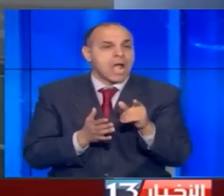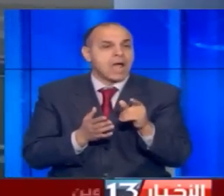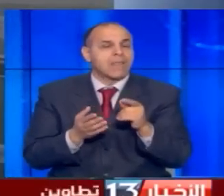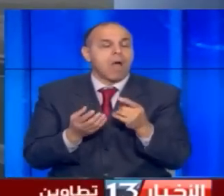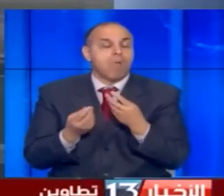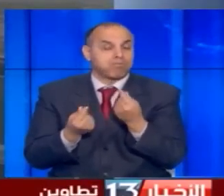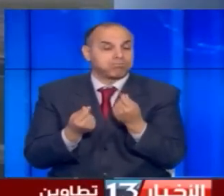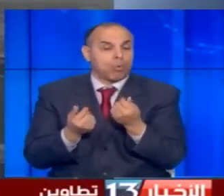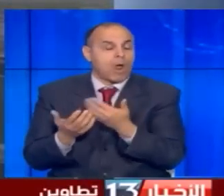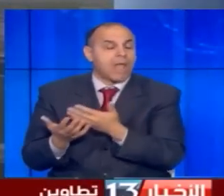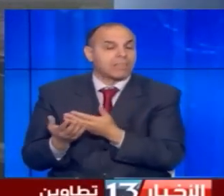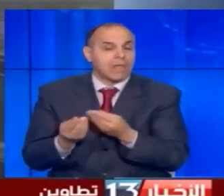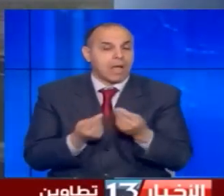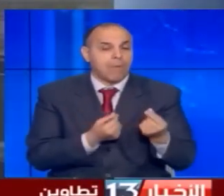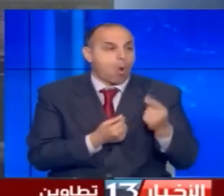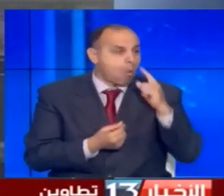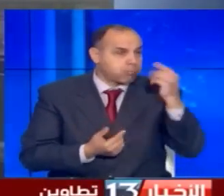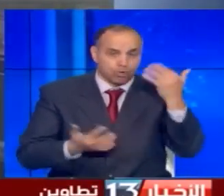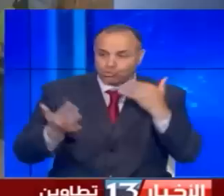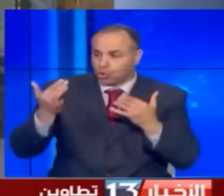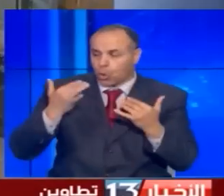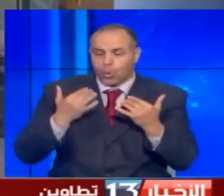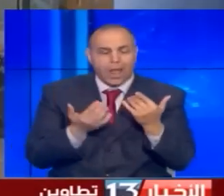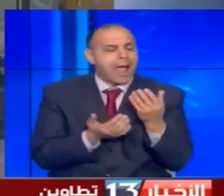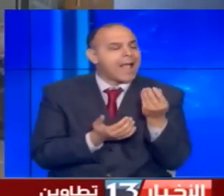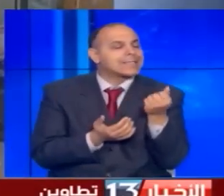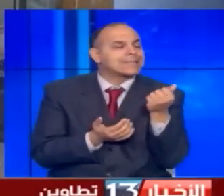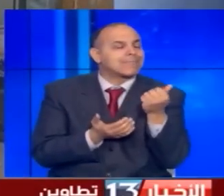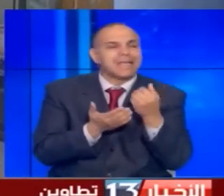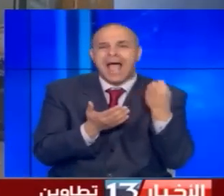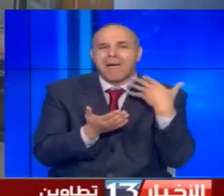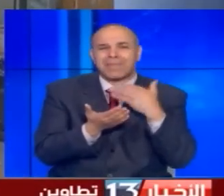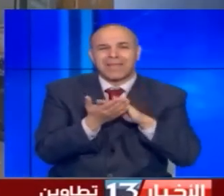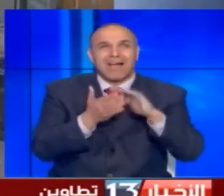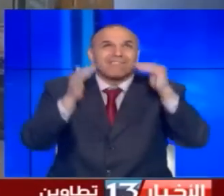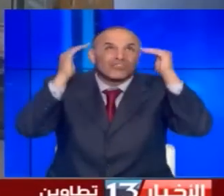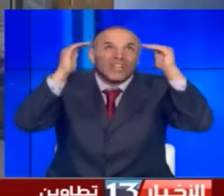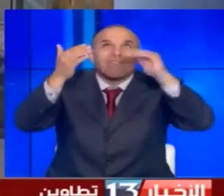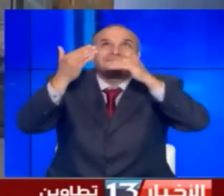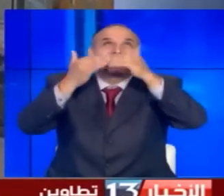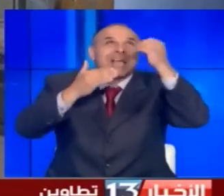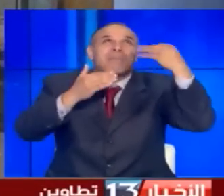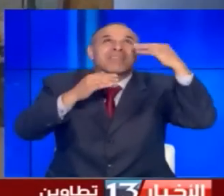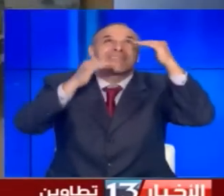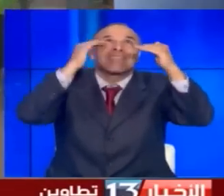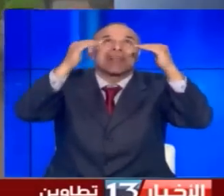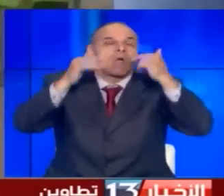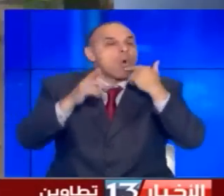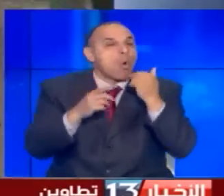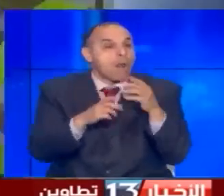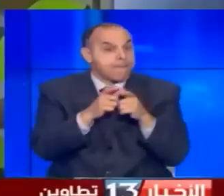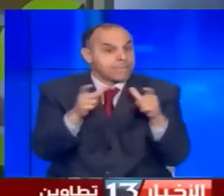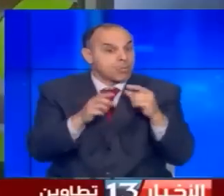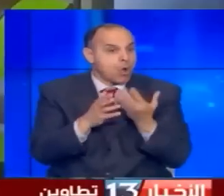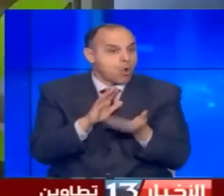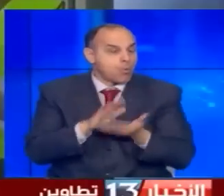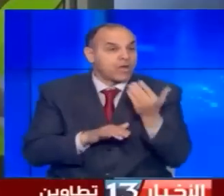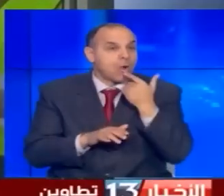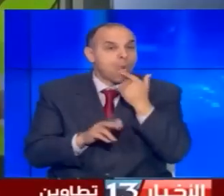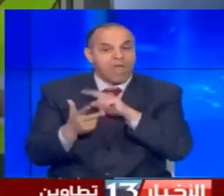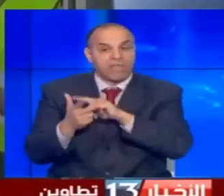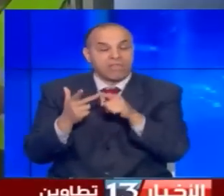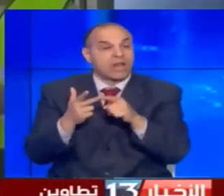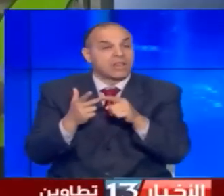الطبيعية استقطبت إليها المستثمرين في مادة الجبس، فجهة تطاوين تعرف بناء مصنع هام وهو المصنع